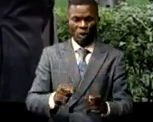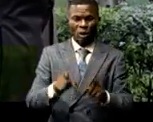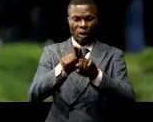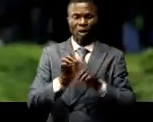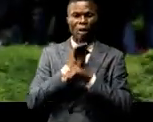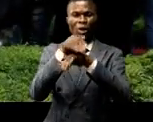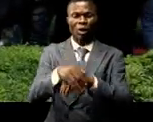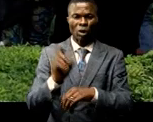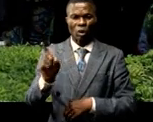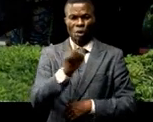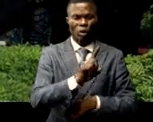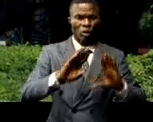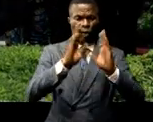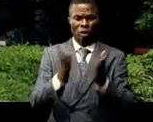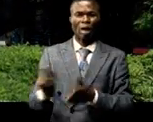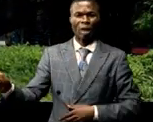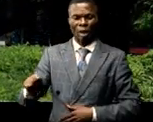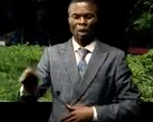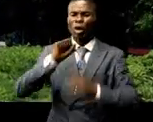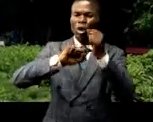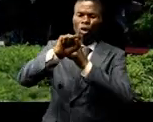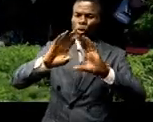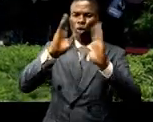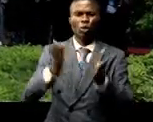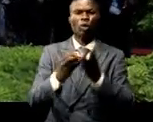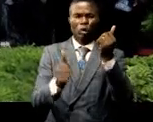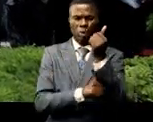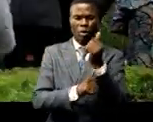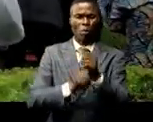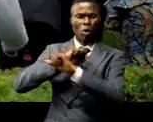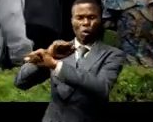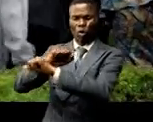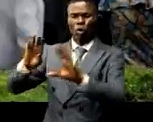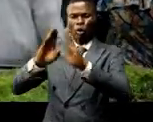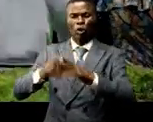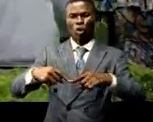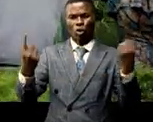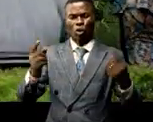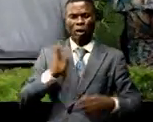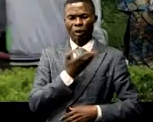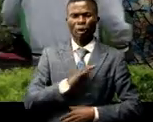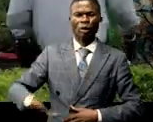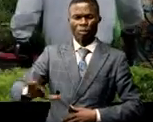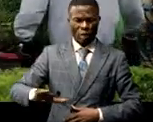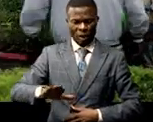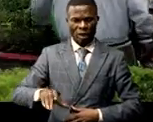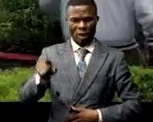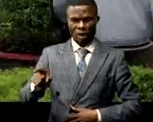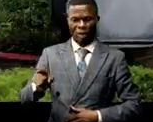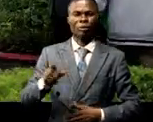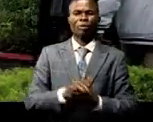engagés, chacun dans son territoire à sensibiliser la population pour barrer la route à toutes les forces négatives dans leur fief